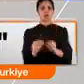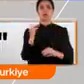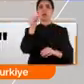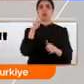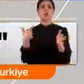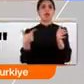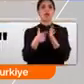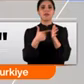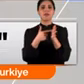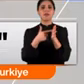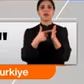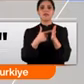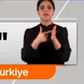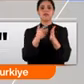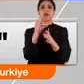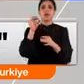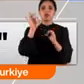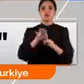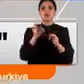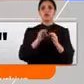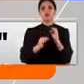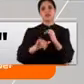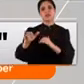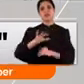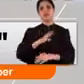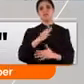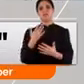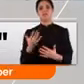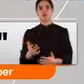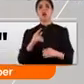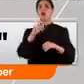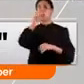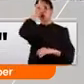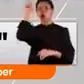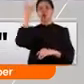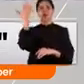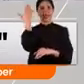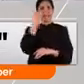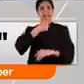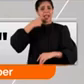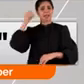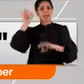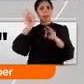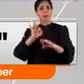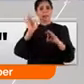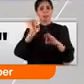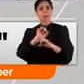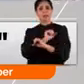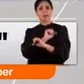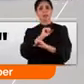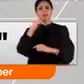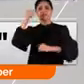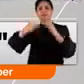ulaşmaya hiç olmadığımız kadar yakınız. Ülkemizi geçmişte sürekli içine çekildiği